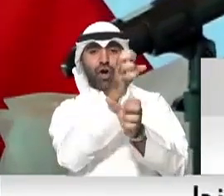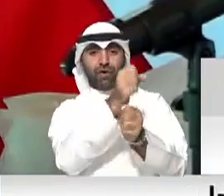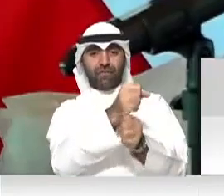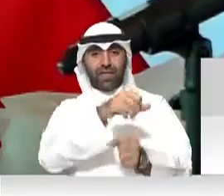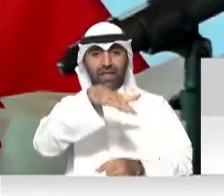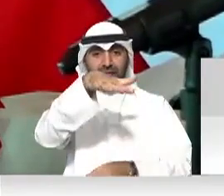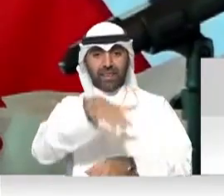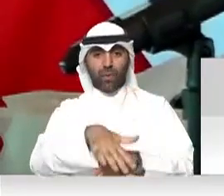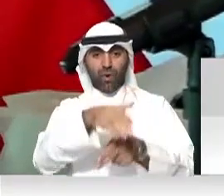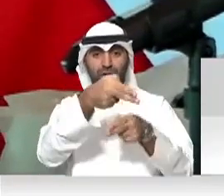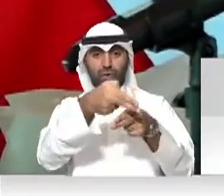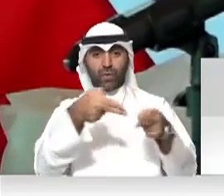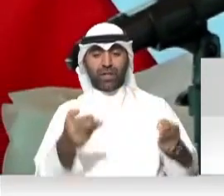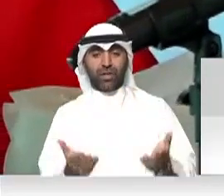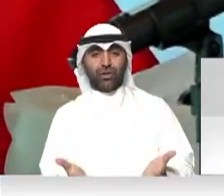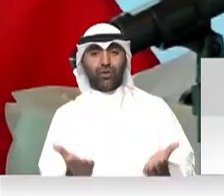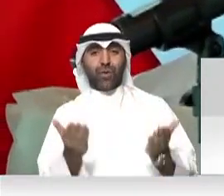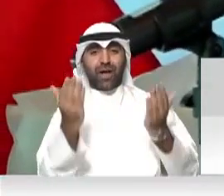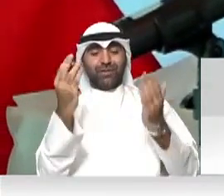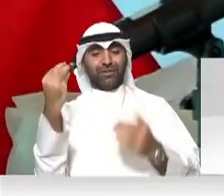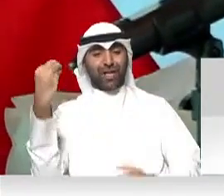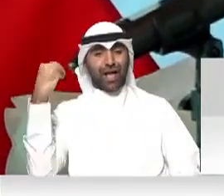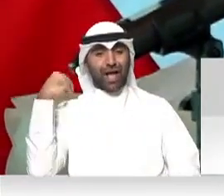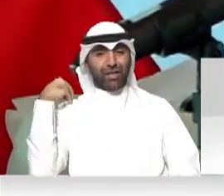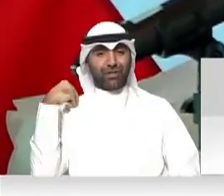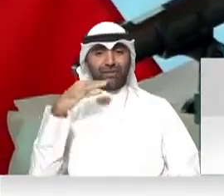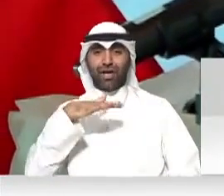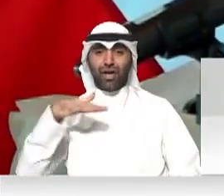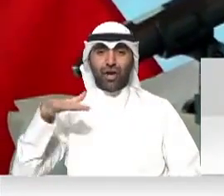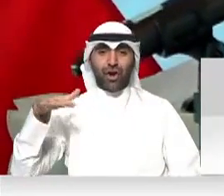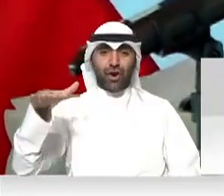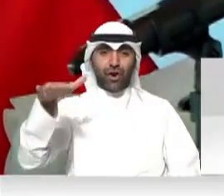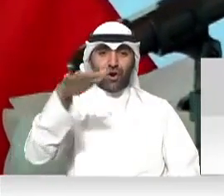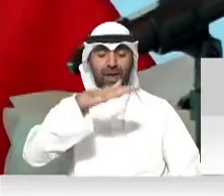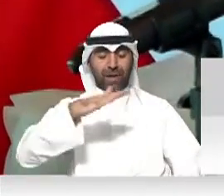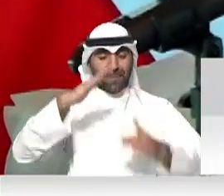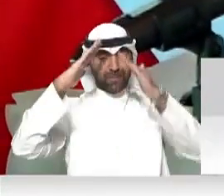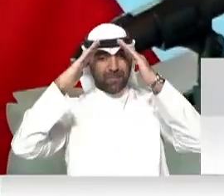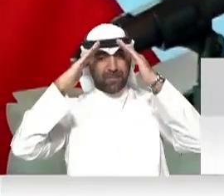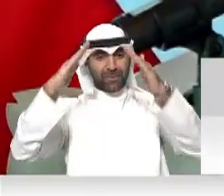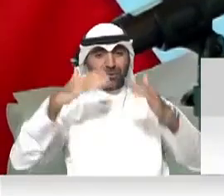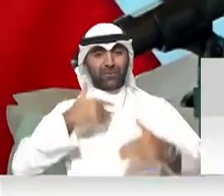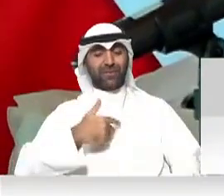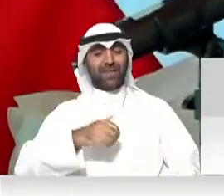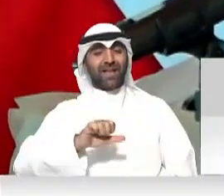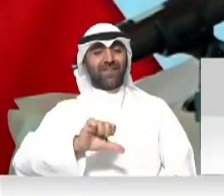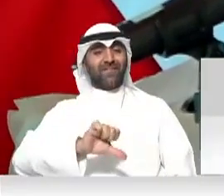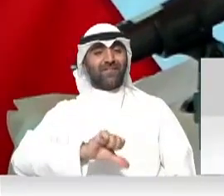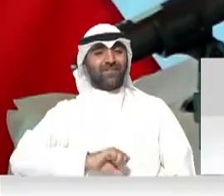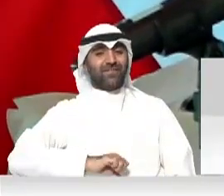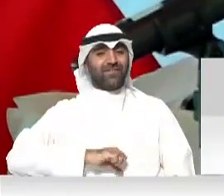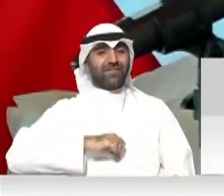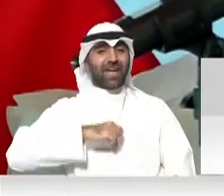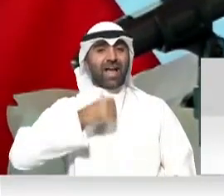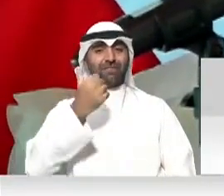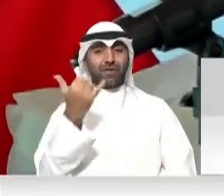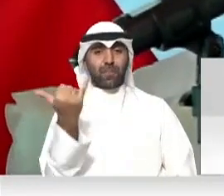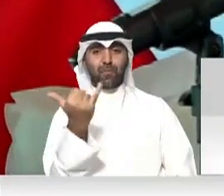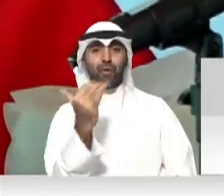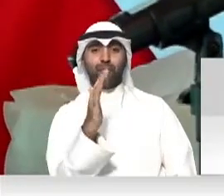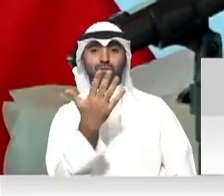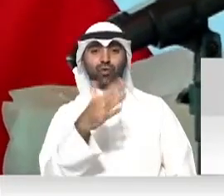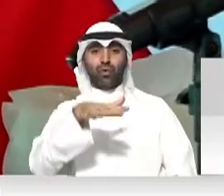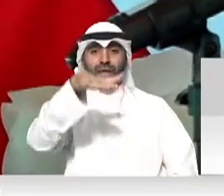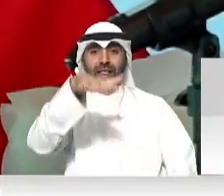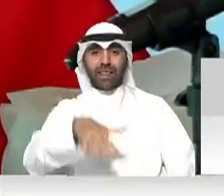خير الجزاء على اللي قاعد تقومون فيه ومستمرين فيه بإذن الله حماية